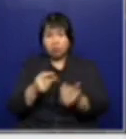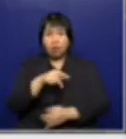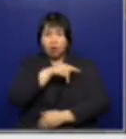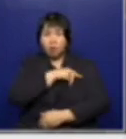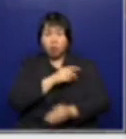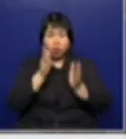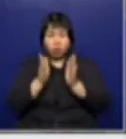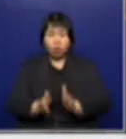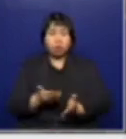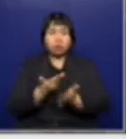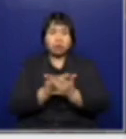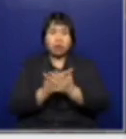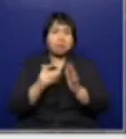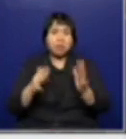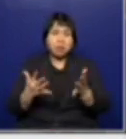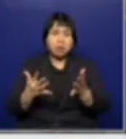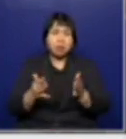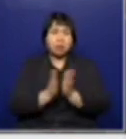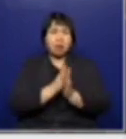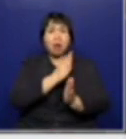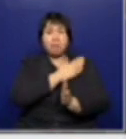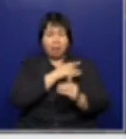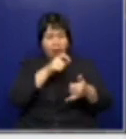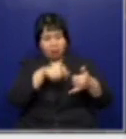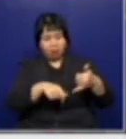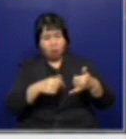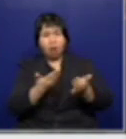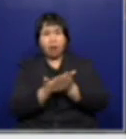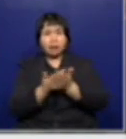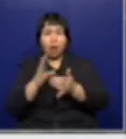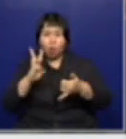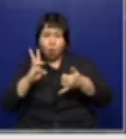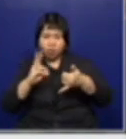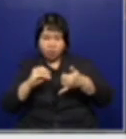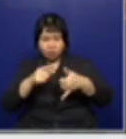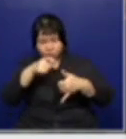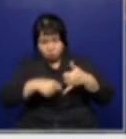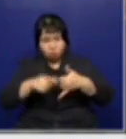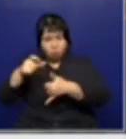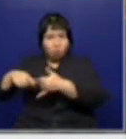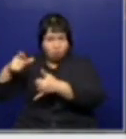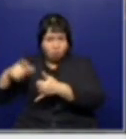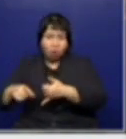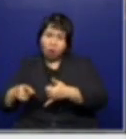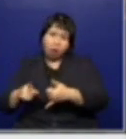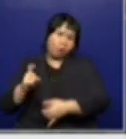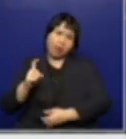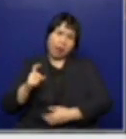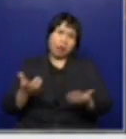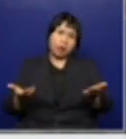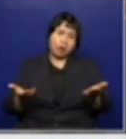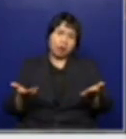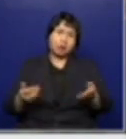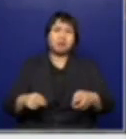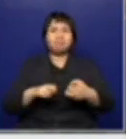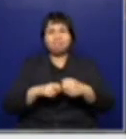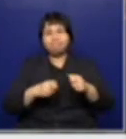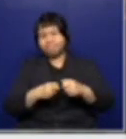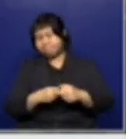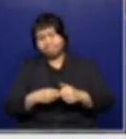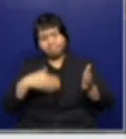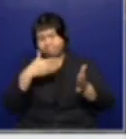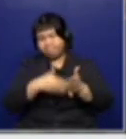ไม่มีเงินพระสงฆ์ที่รอเงิน60บาทก็ไม่ได้อันนี้คือความยากความแค้นเข็นของ